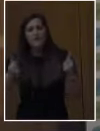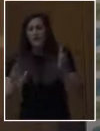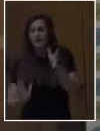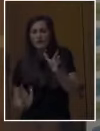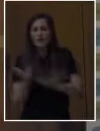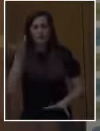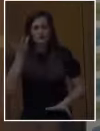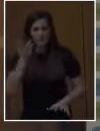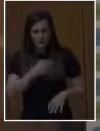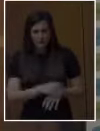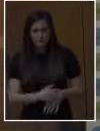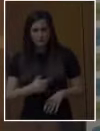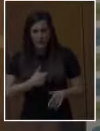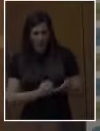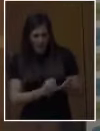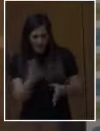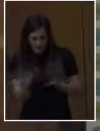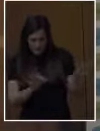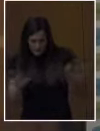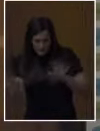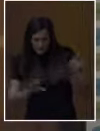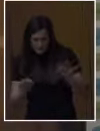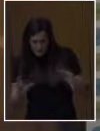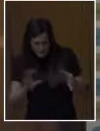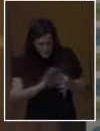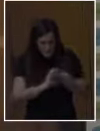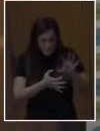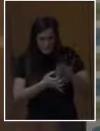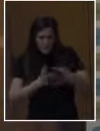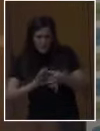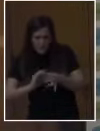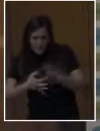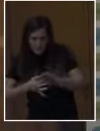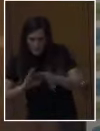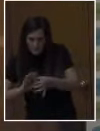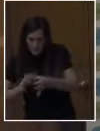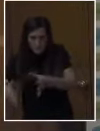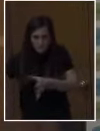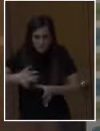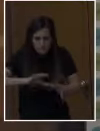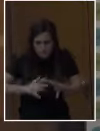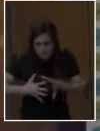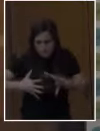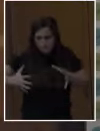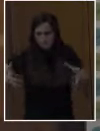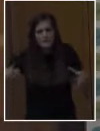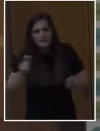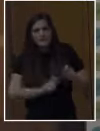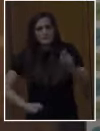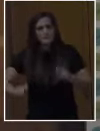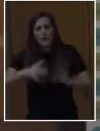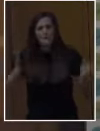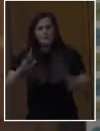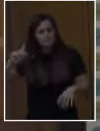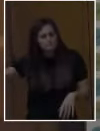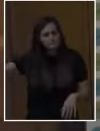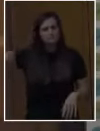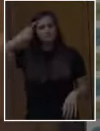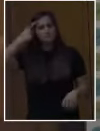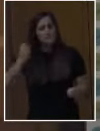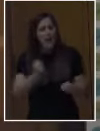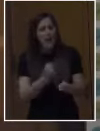έχω αξιολογήσει, να τα συνθέσω σε κάτι μεγαλύτερο, έτσι ώστε να παράξω μια πρωτότυπη